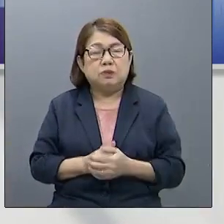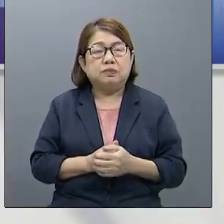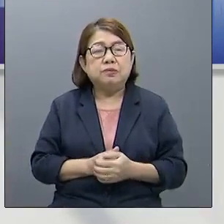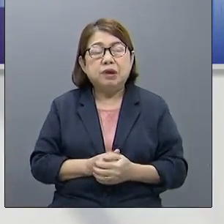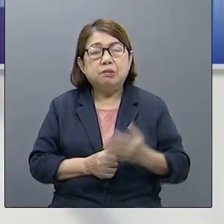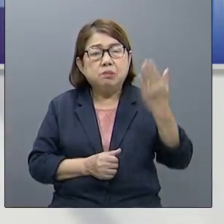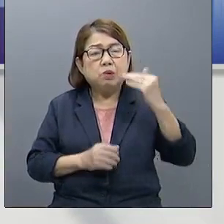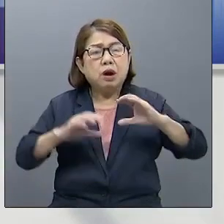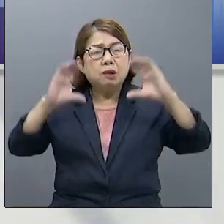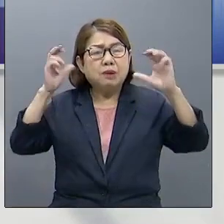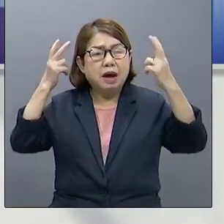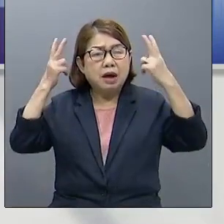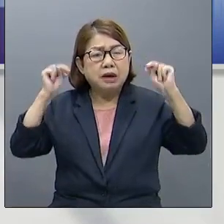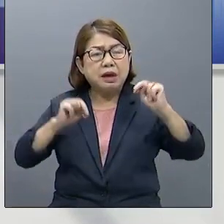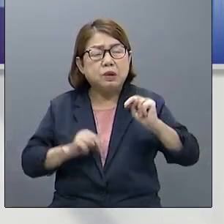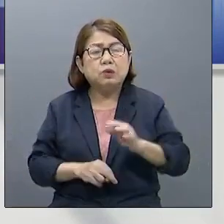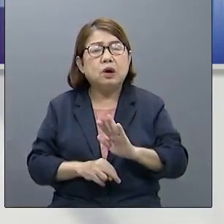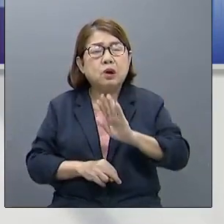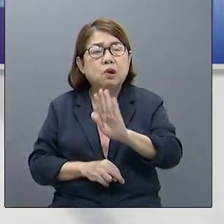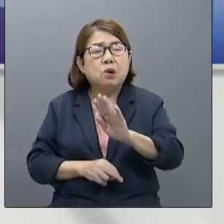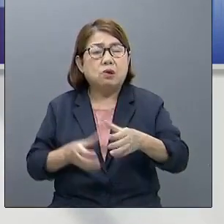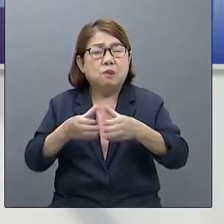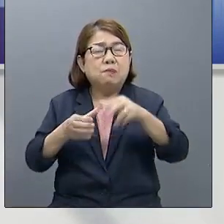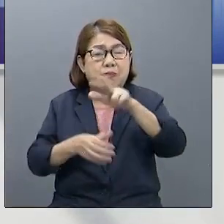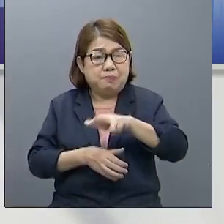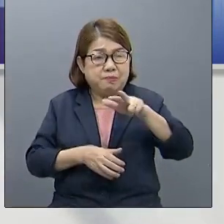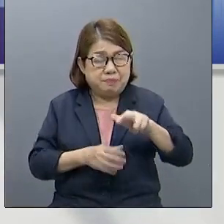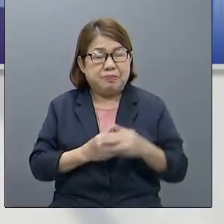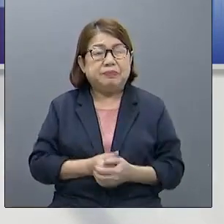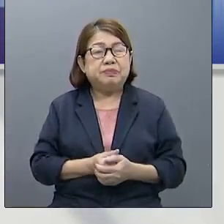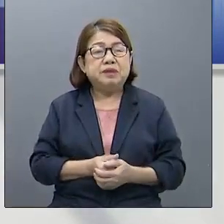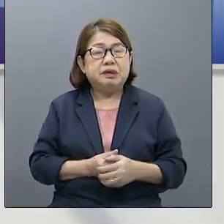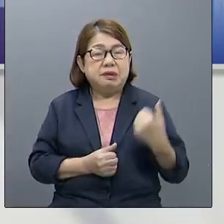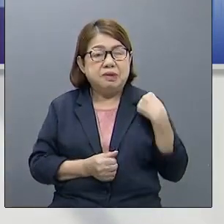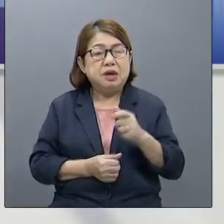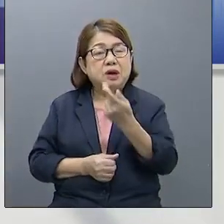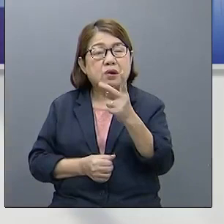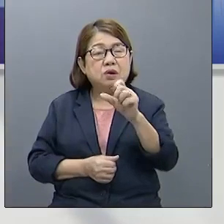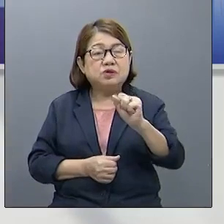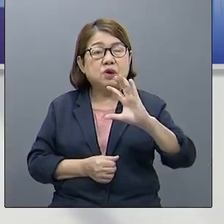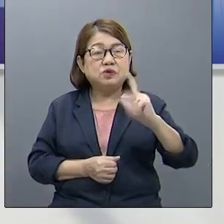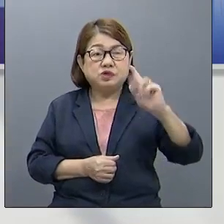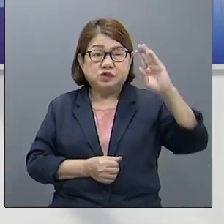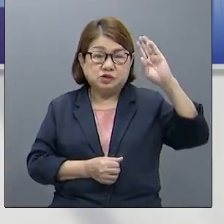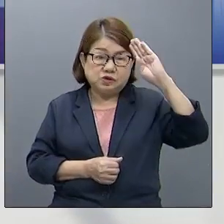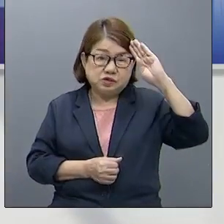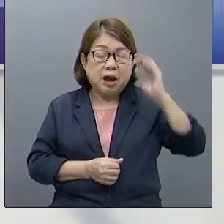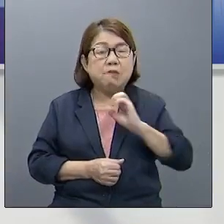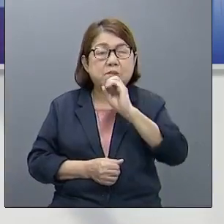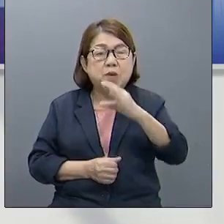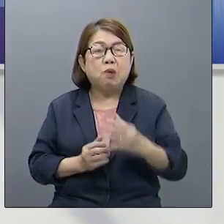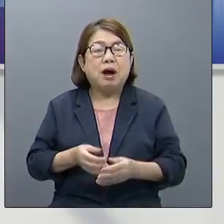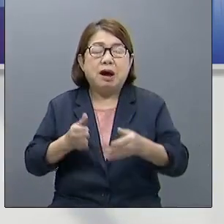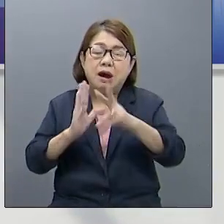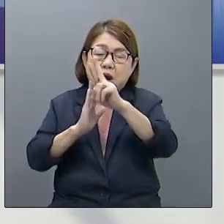2557และมีสภานิติบัญญัติแห่งชาติโดยการจัดตั้งของคสชที่มีมติให้ยุบด้วยเหตุผลไม่ผ่าน